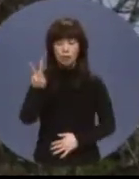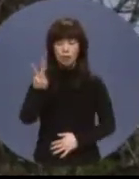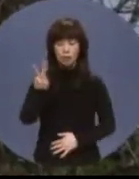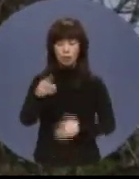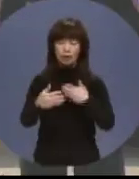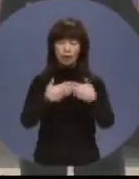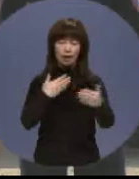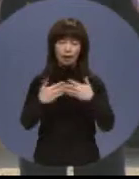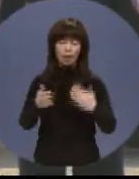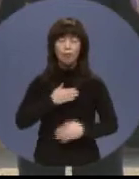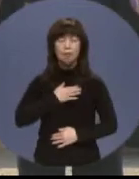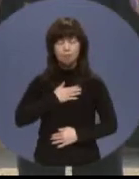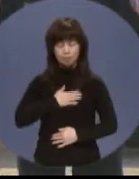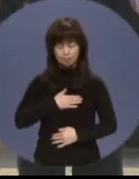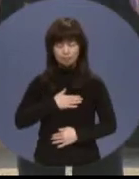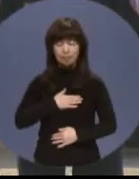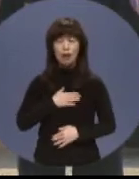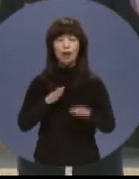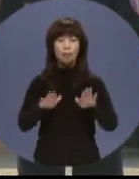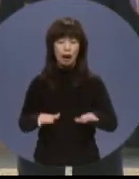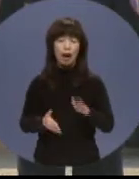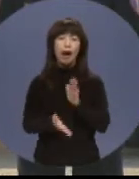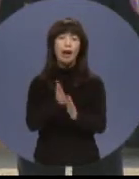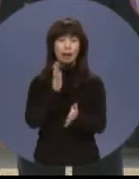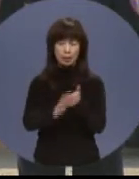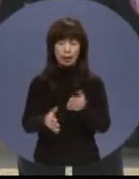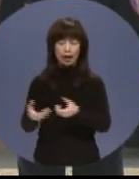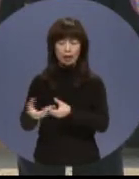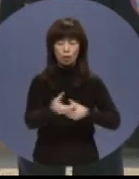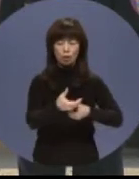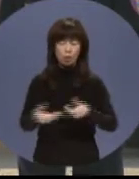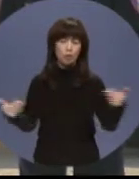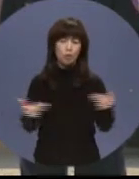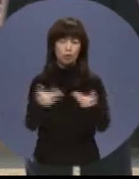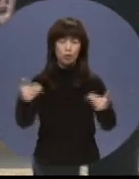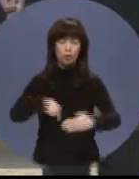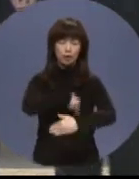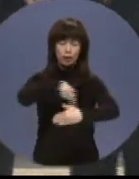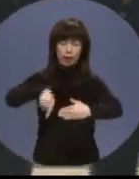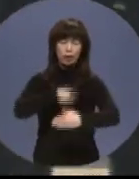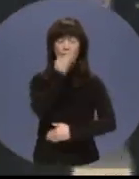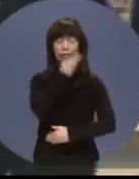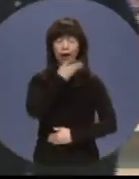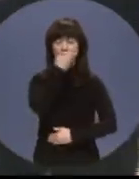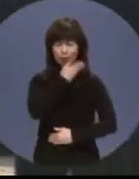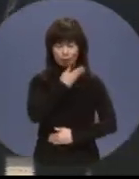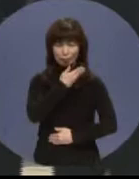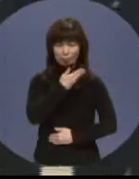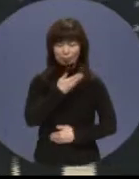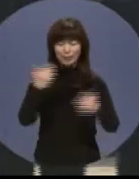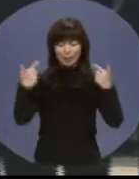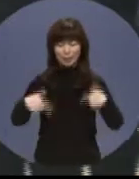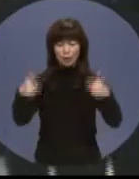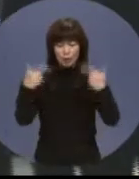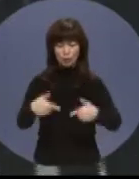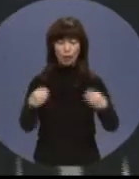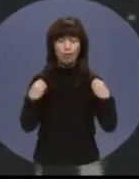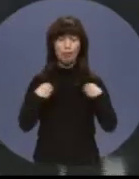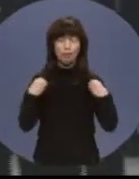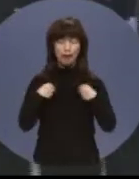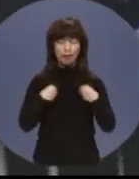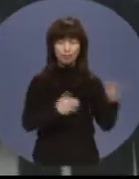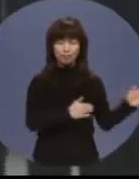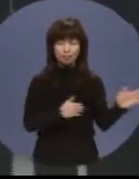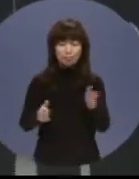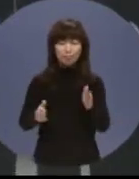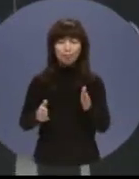り、改めて消防の使命を認識して日頃の訓練、備えを怠らないようにしてく